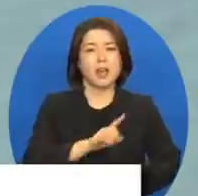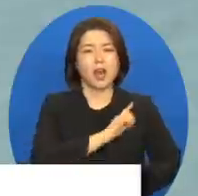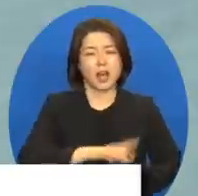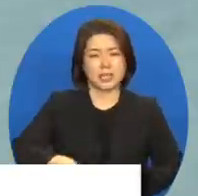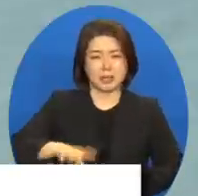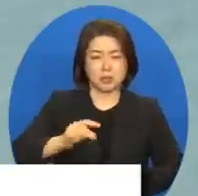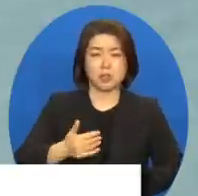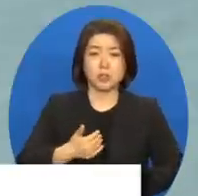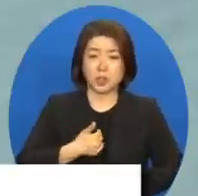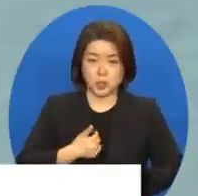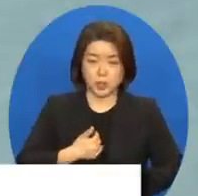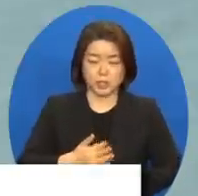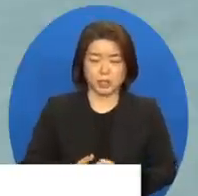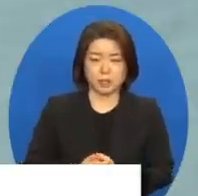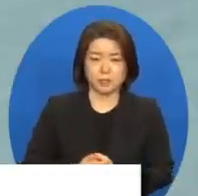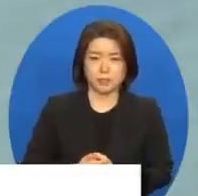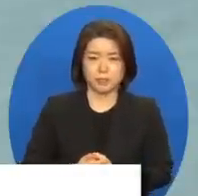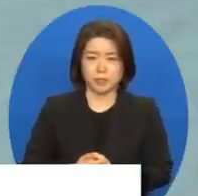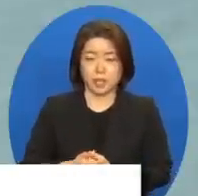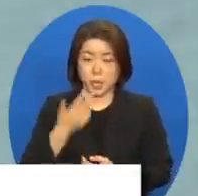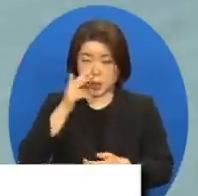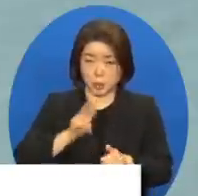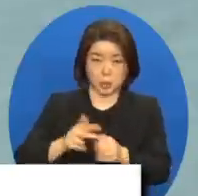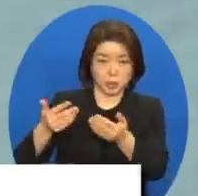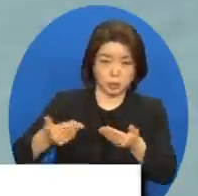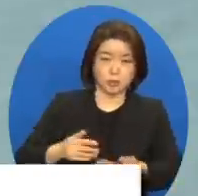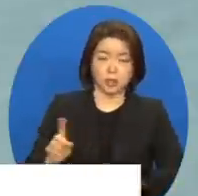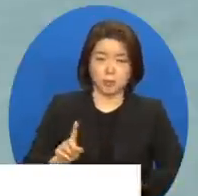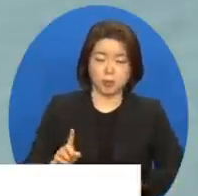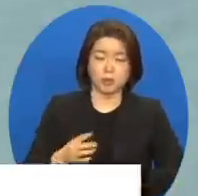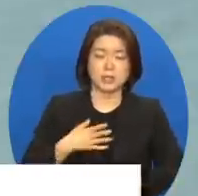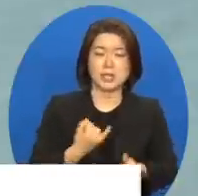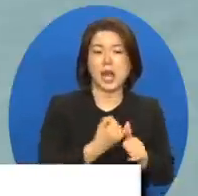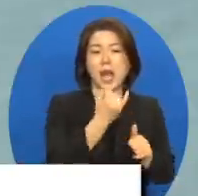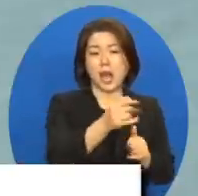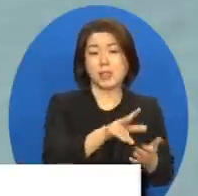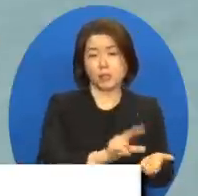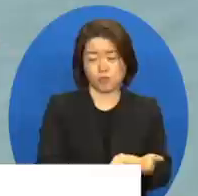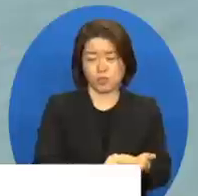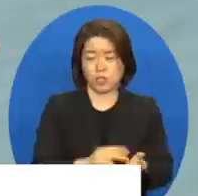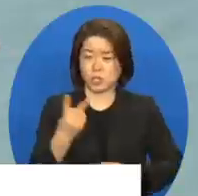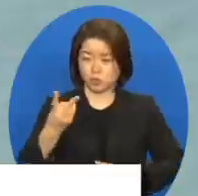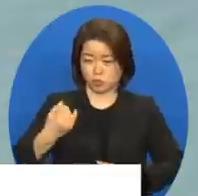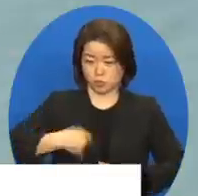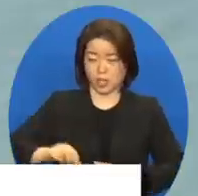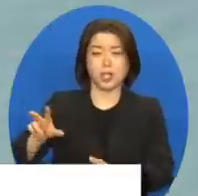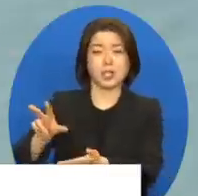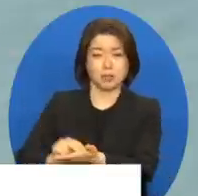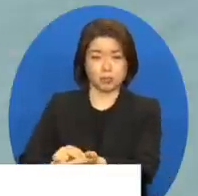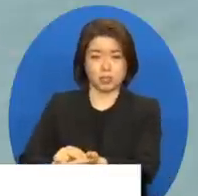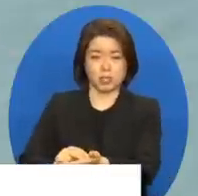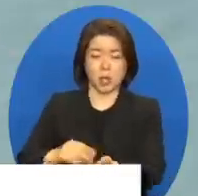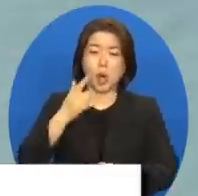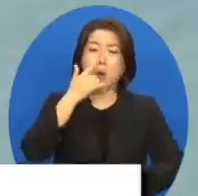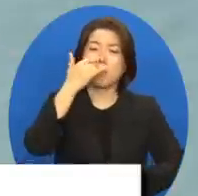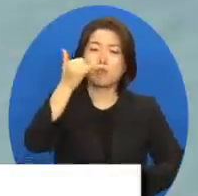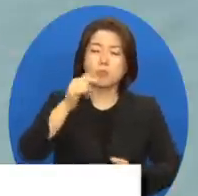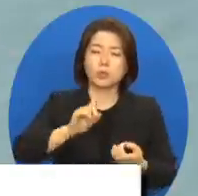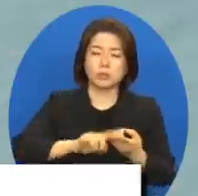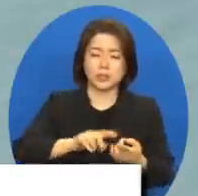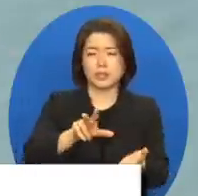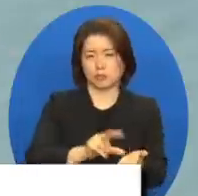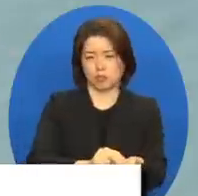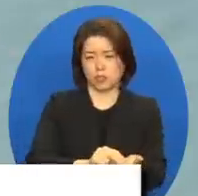먼저 저에게 도전해 온 것이 제 아내의 문제, 우리 두 딸에 대한 문제, 부모님에 대한